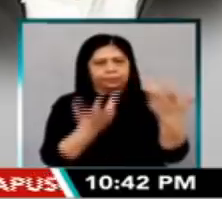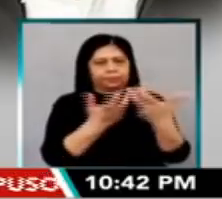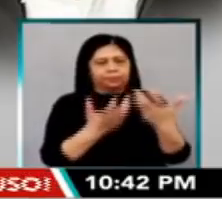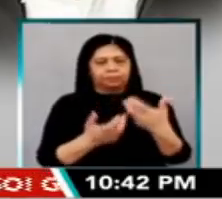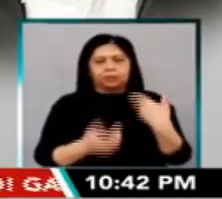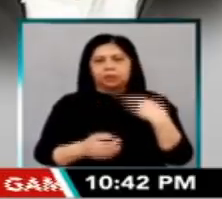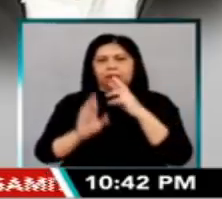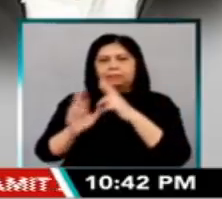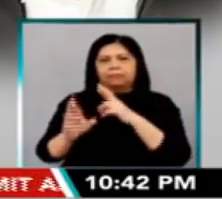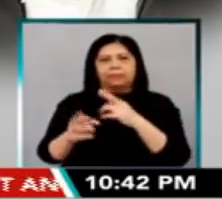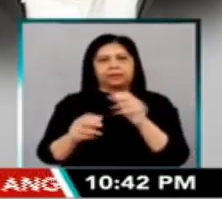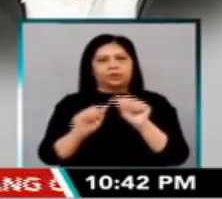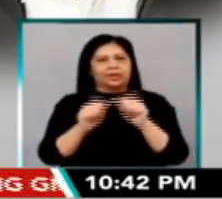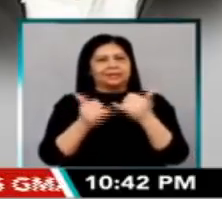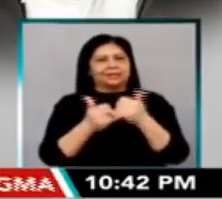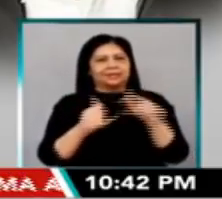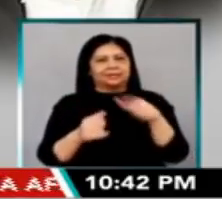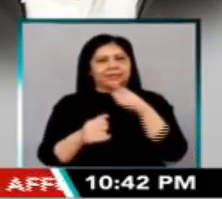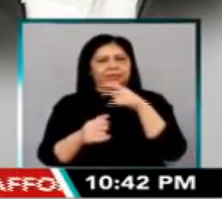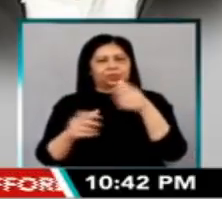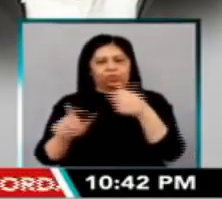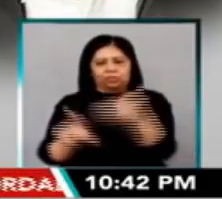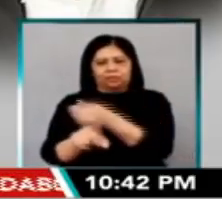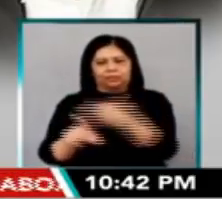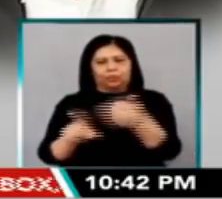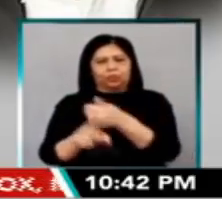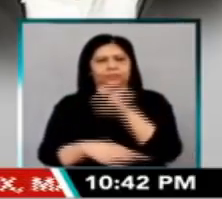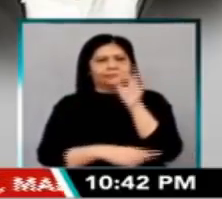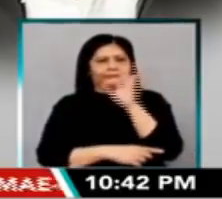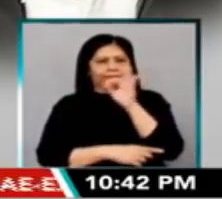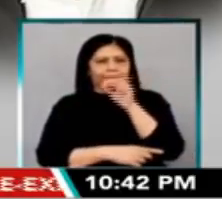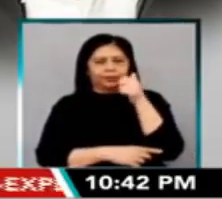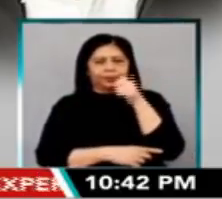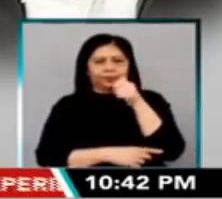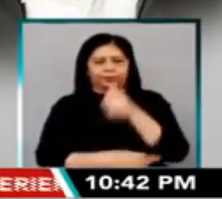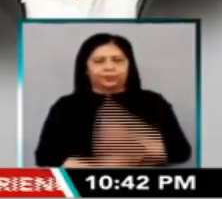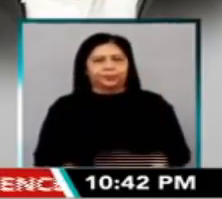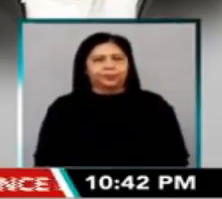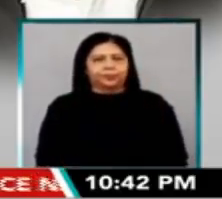recruitment agencies ng mga inabusong Pilipina.